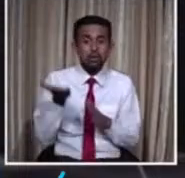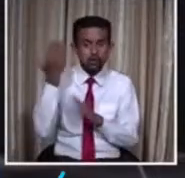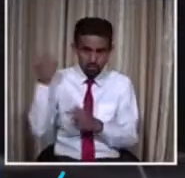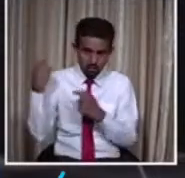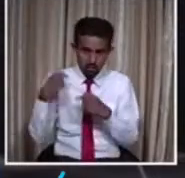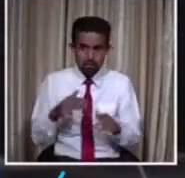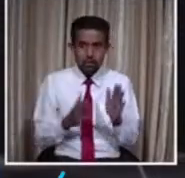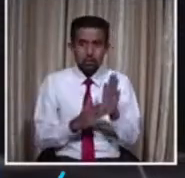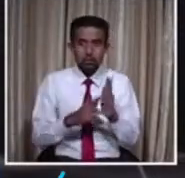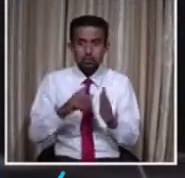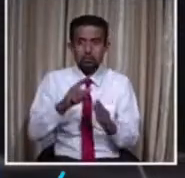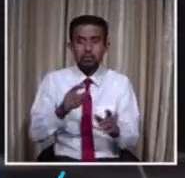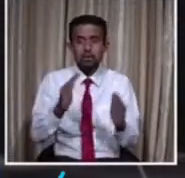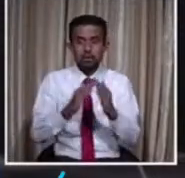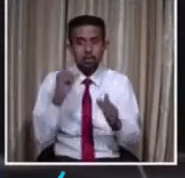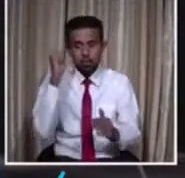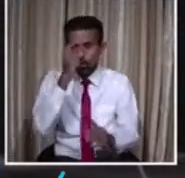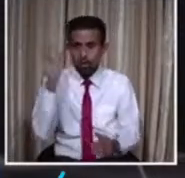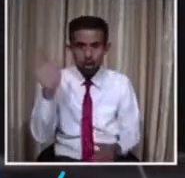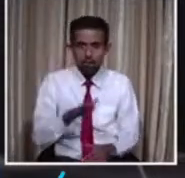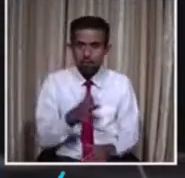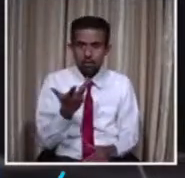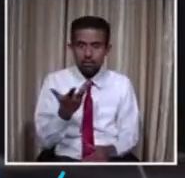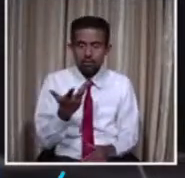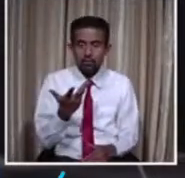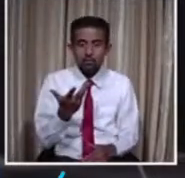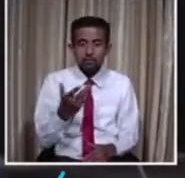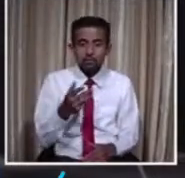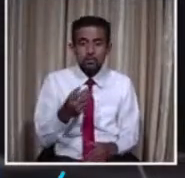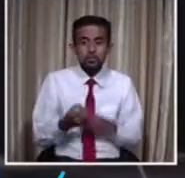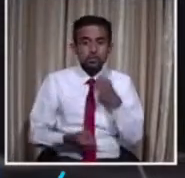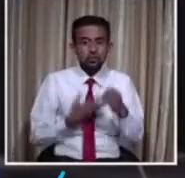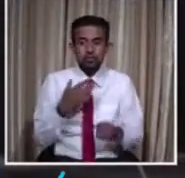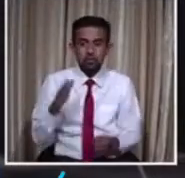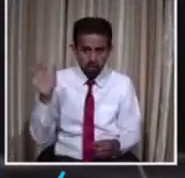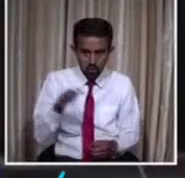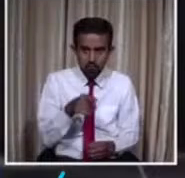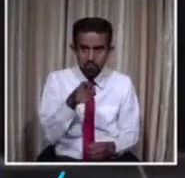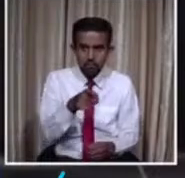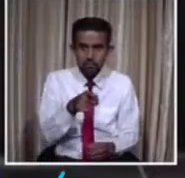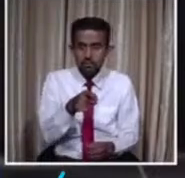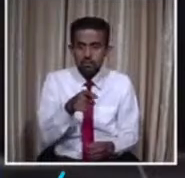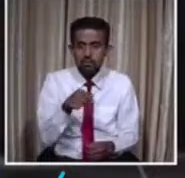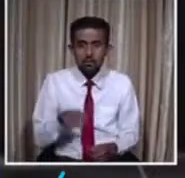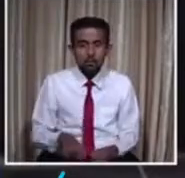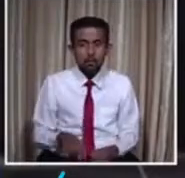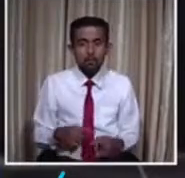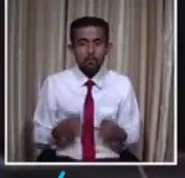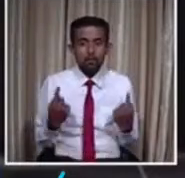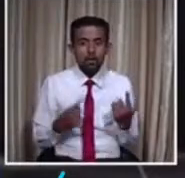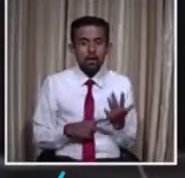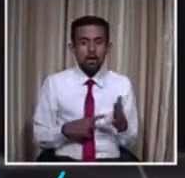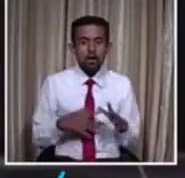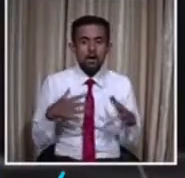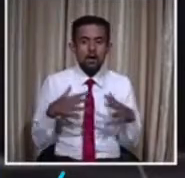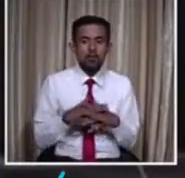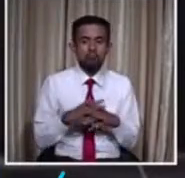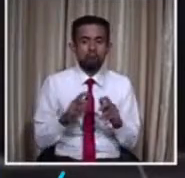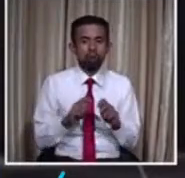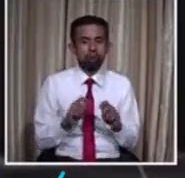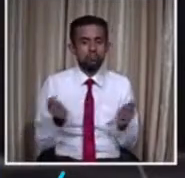mujibar rahman mahatthayalage gewal hoyagena kawurath awada eka entiya pita karanna metada une niti aadhipathya binda